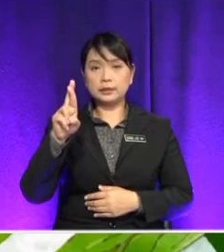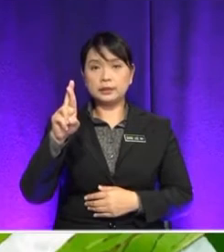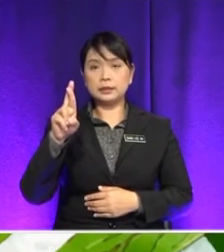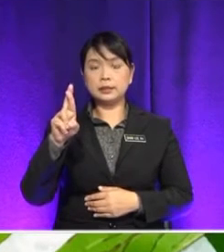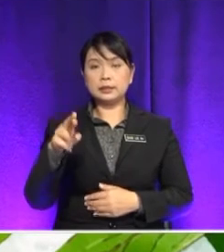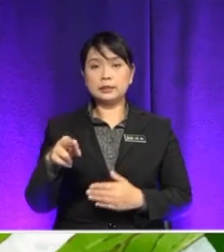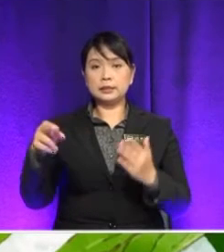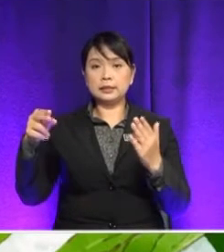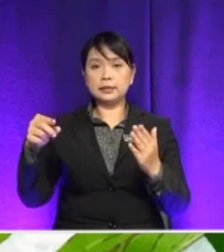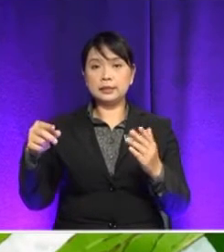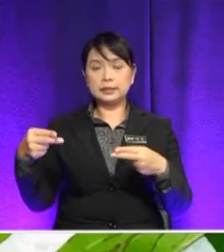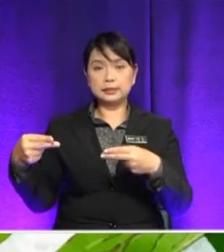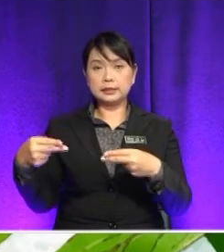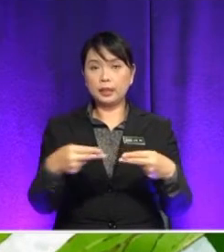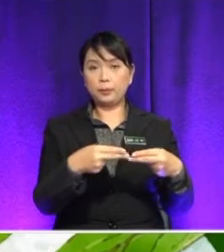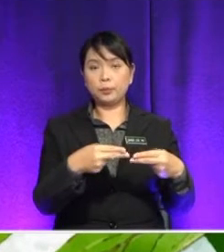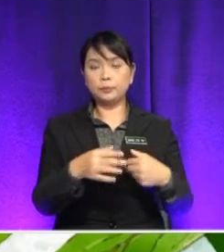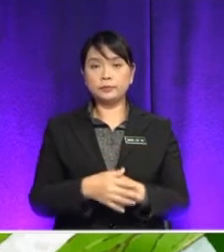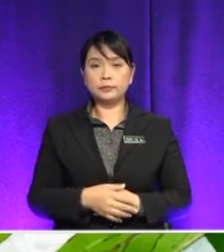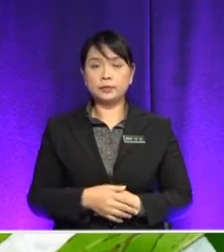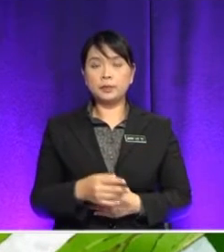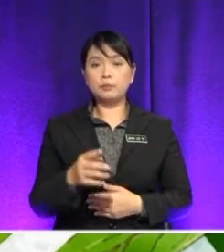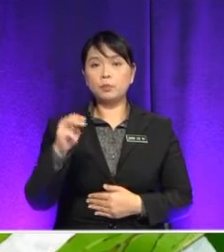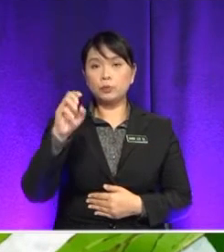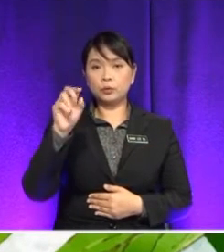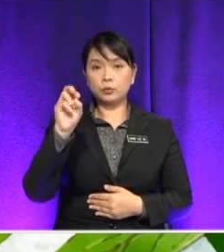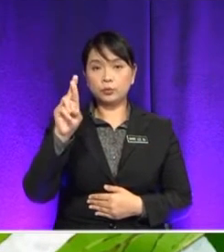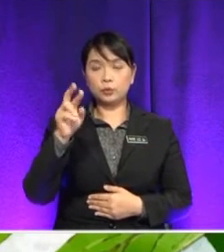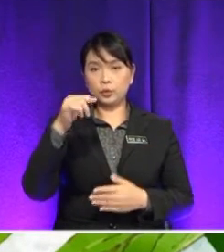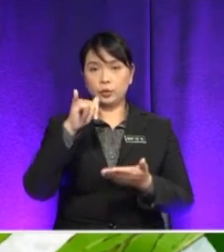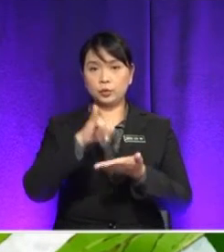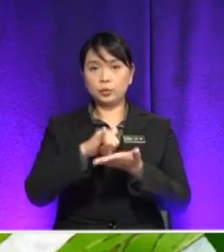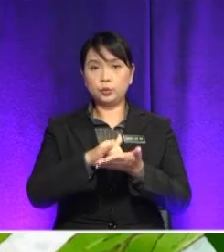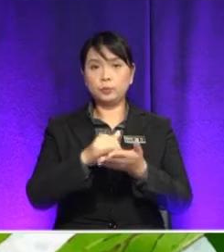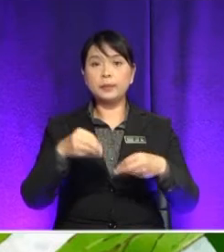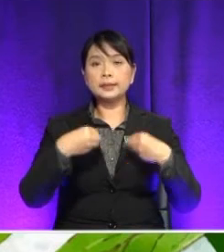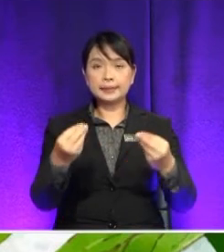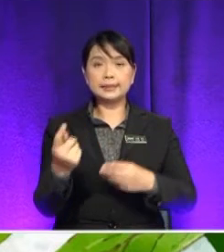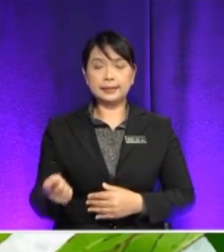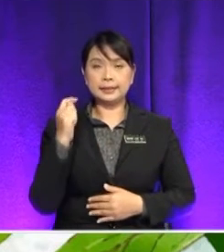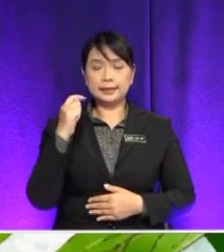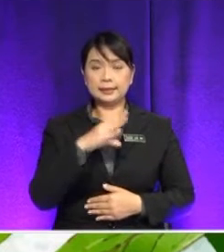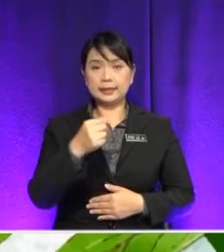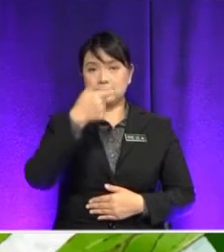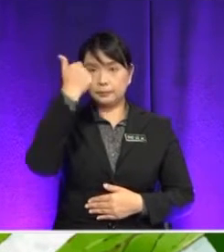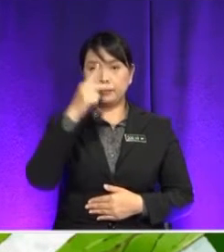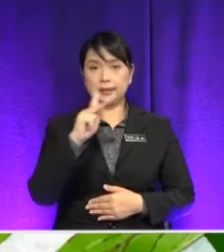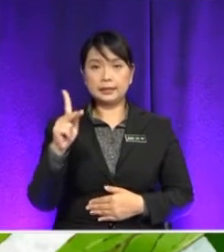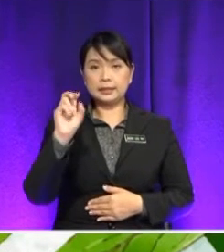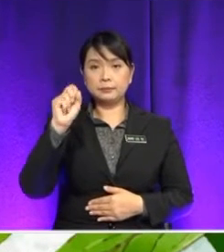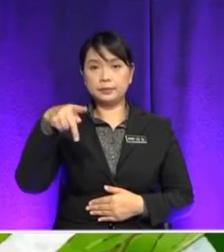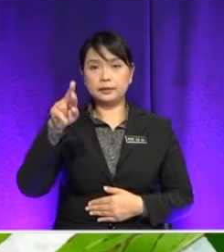jawabannya adalah motto itu membesarkan tenaga amilum Oktober Geta ia menyebabkan spring bergetar